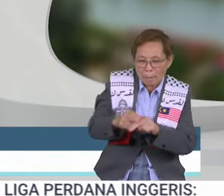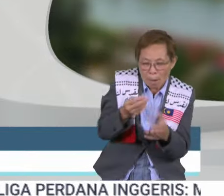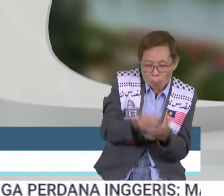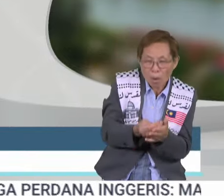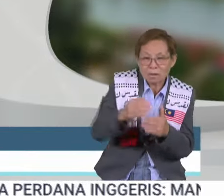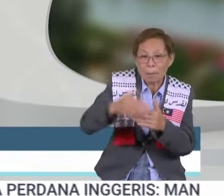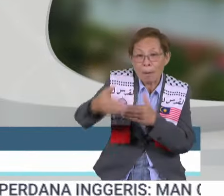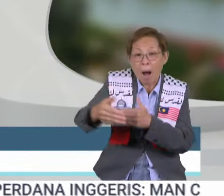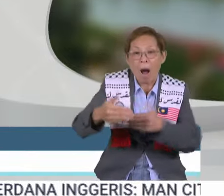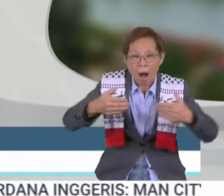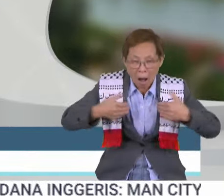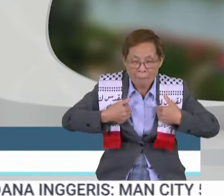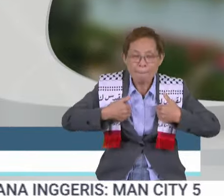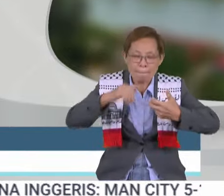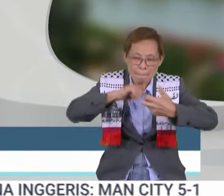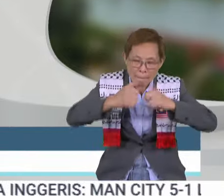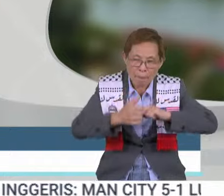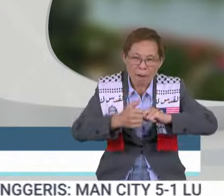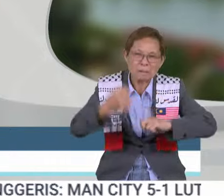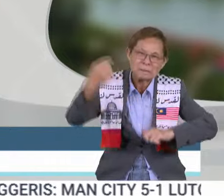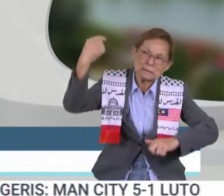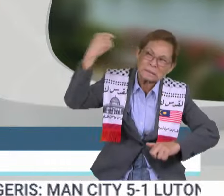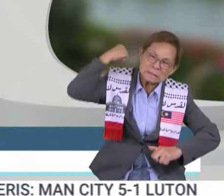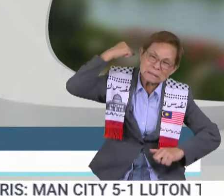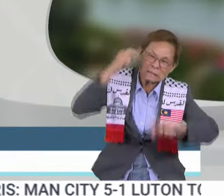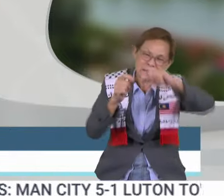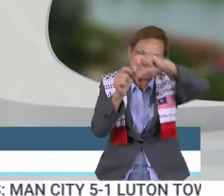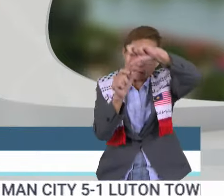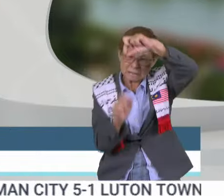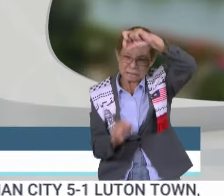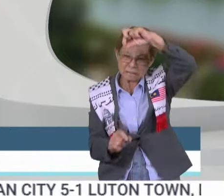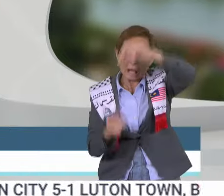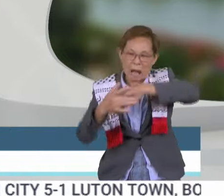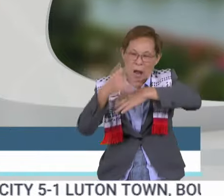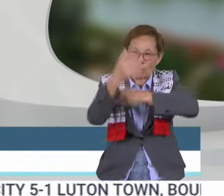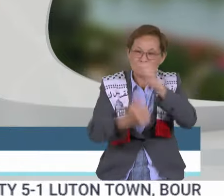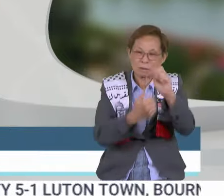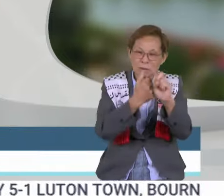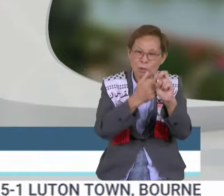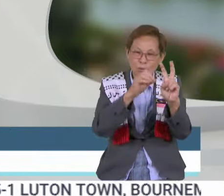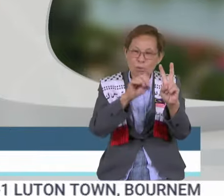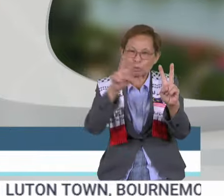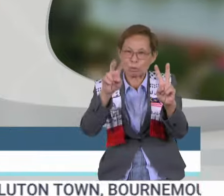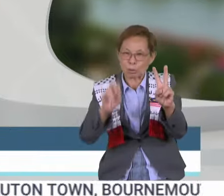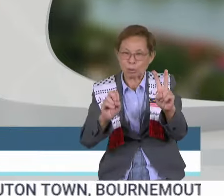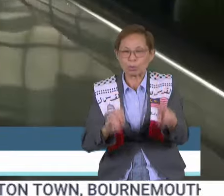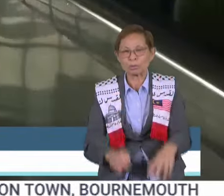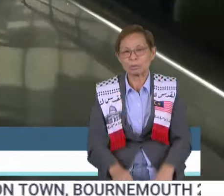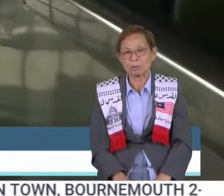selepas disahkan mengalami masalah tulang belakang pada awal tahun 2020.